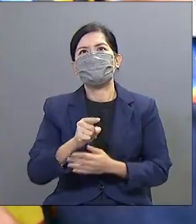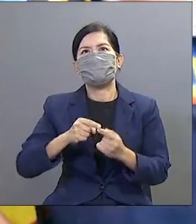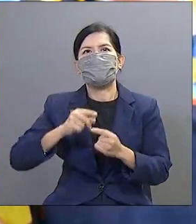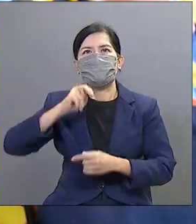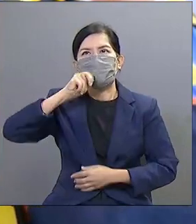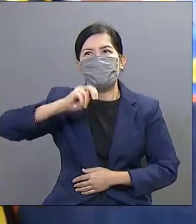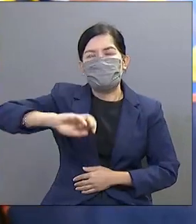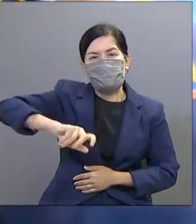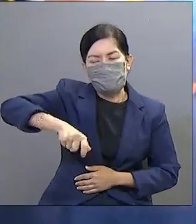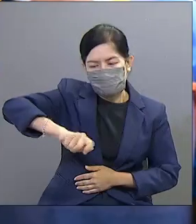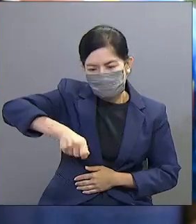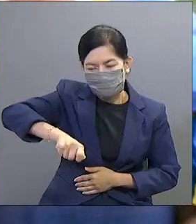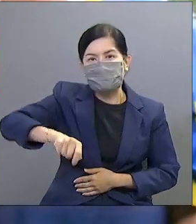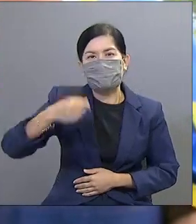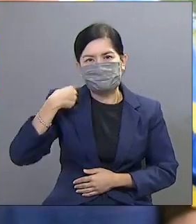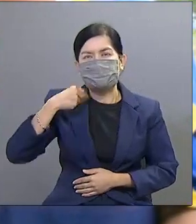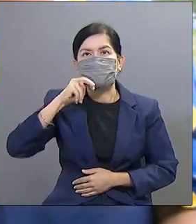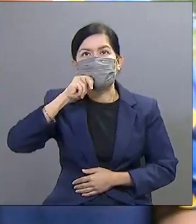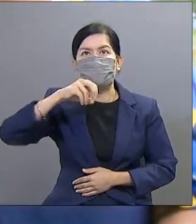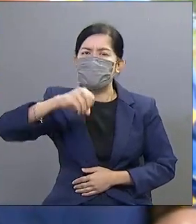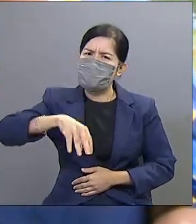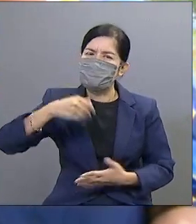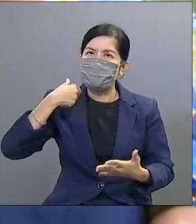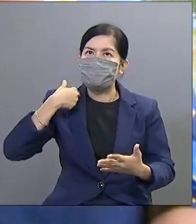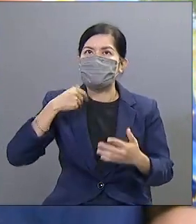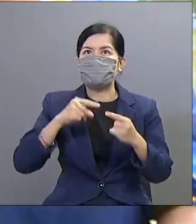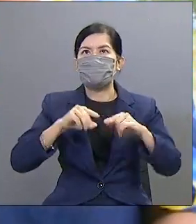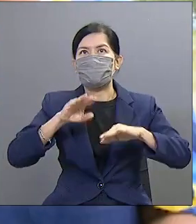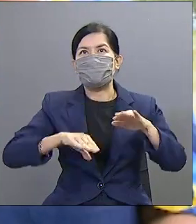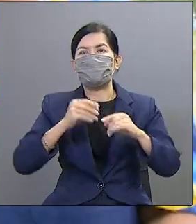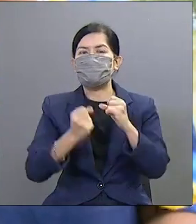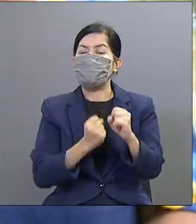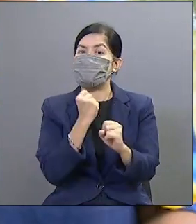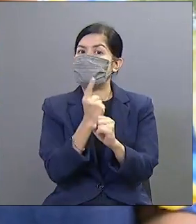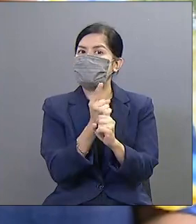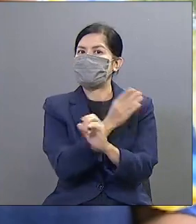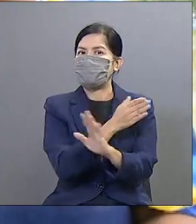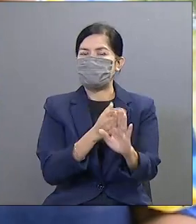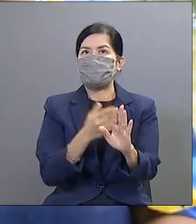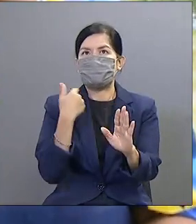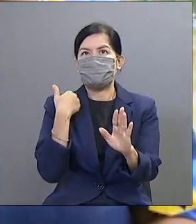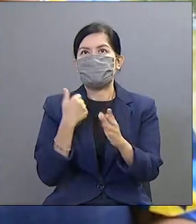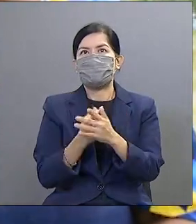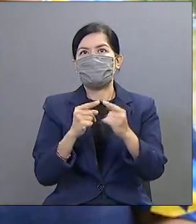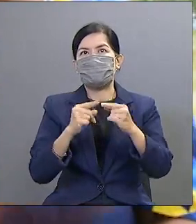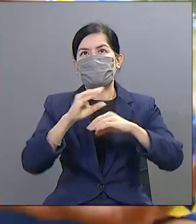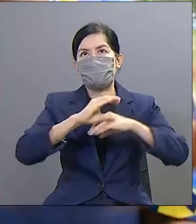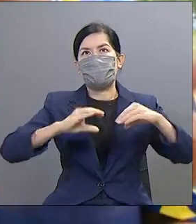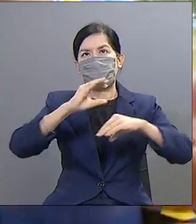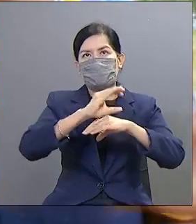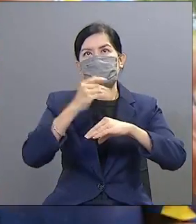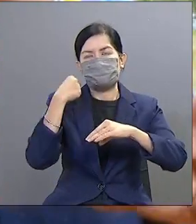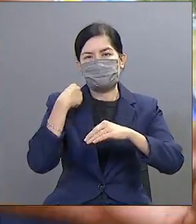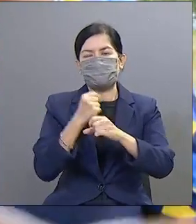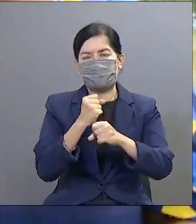็ก็ตระมาณเกืบปีแล้วที่ โครงการแ่ที่เห็น